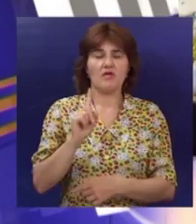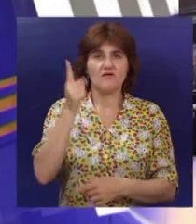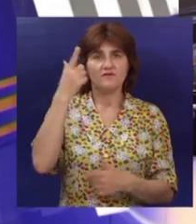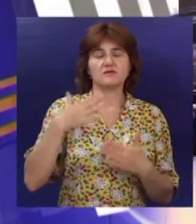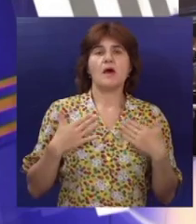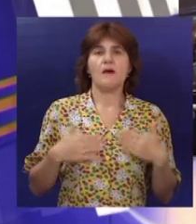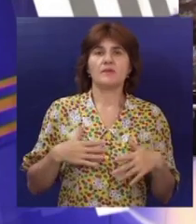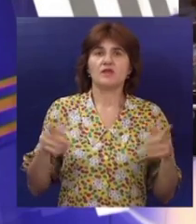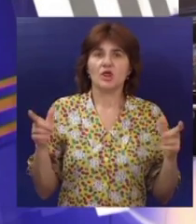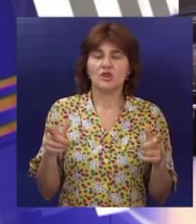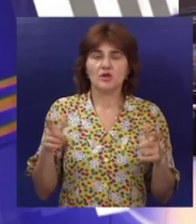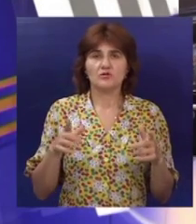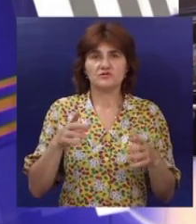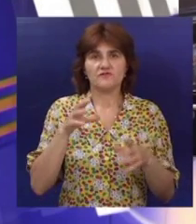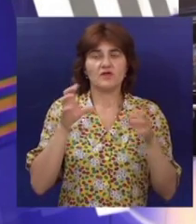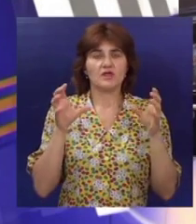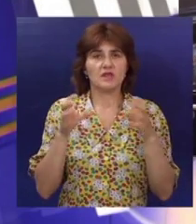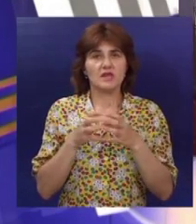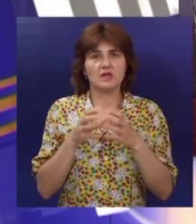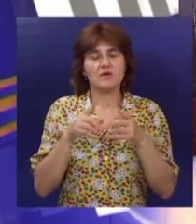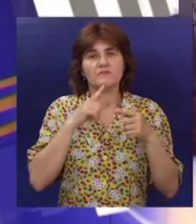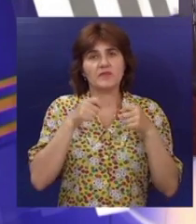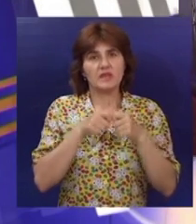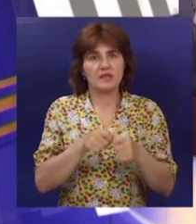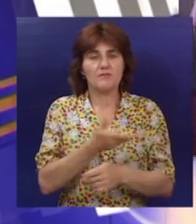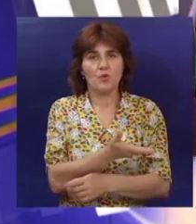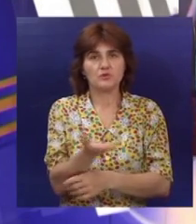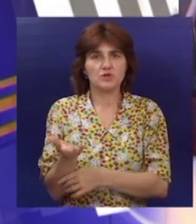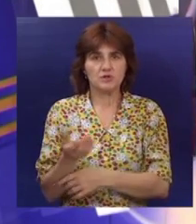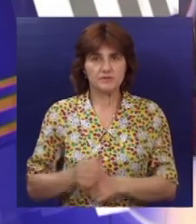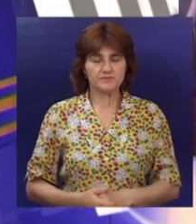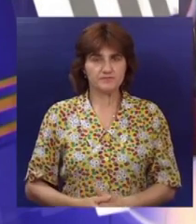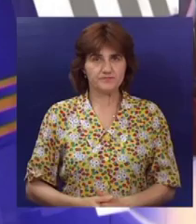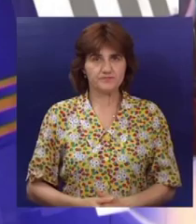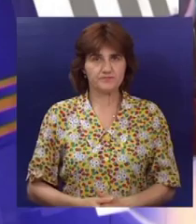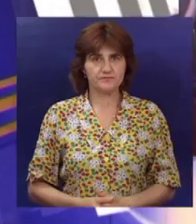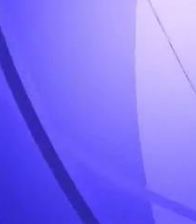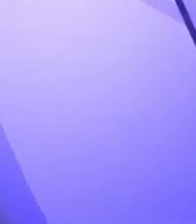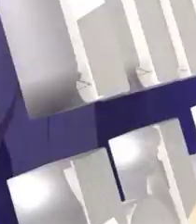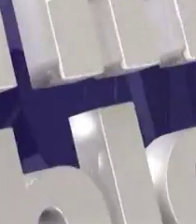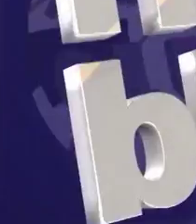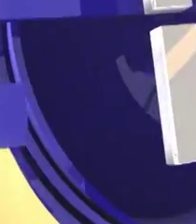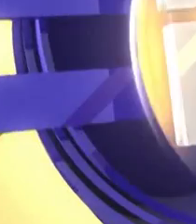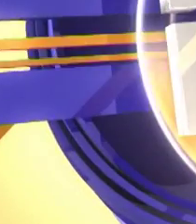Suboticu, prijatan ambijent i uigran tim profesionalaca vama na usluzi.